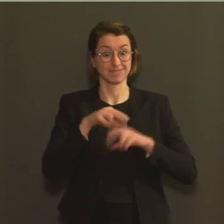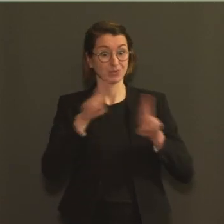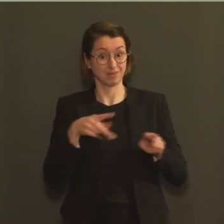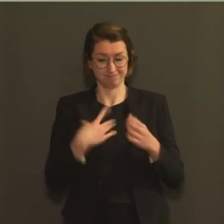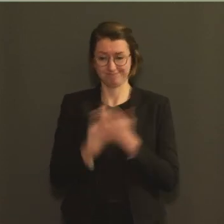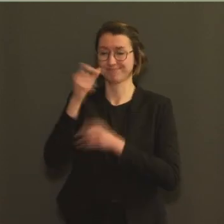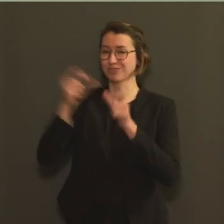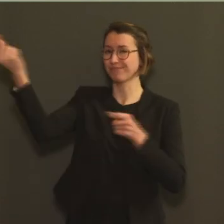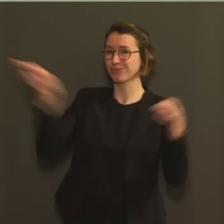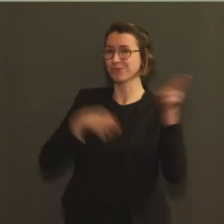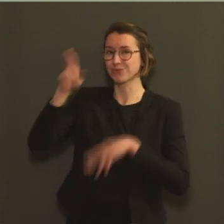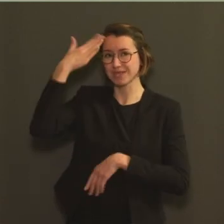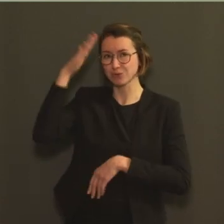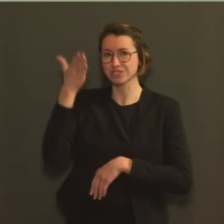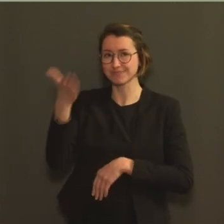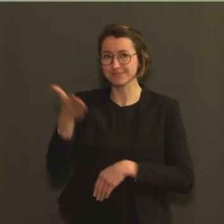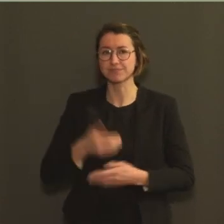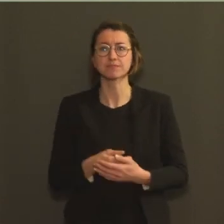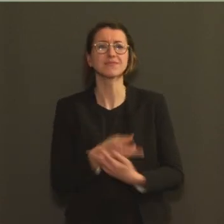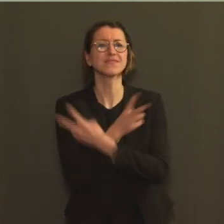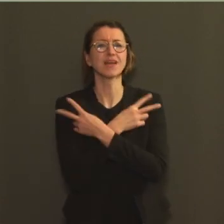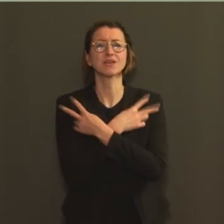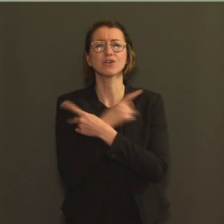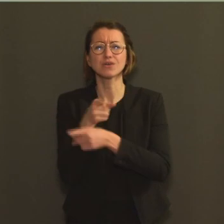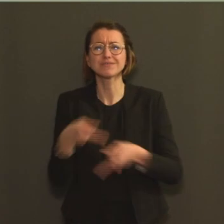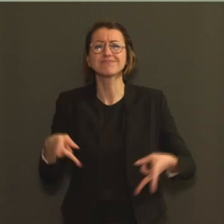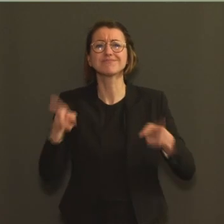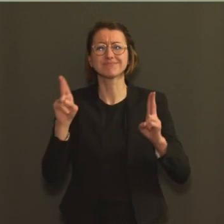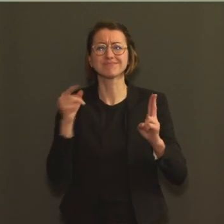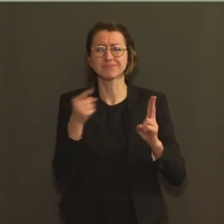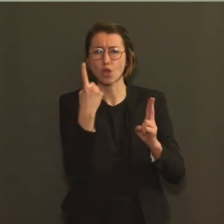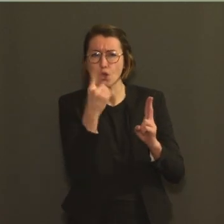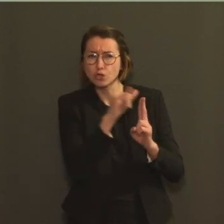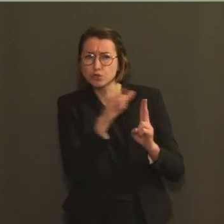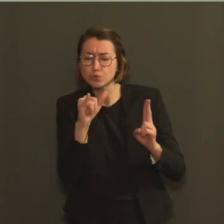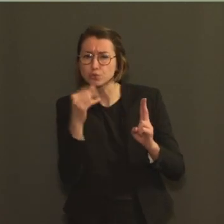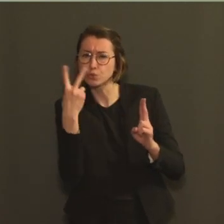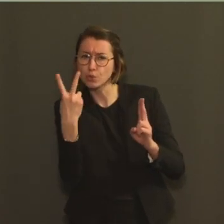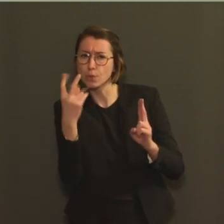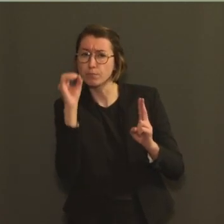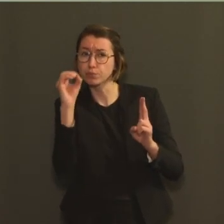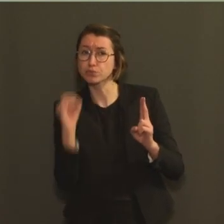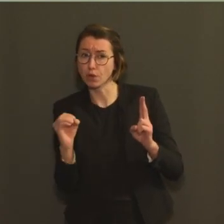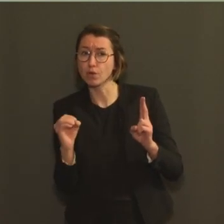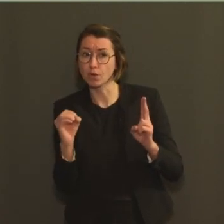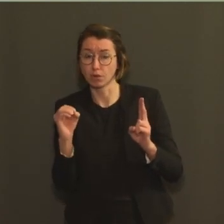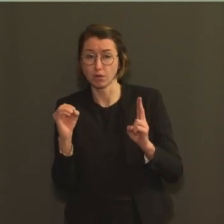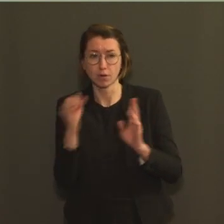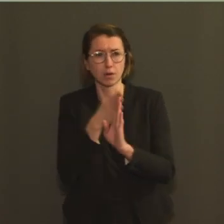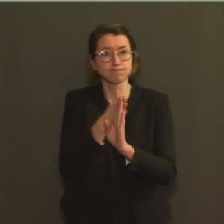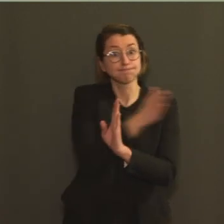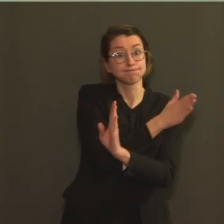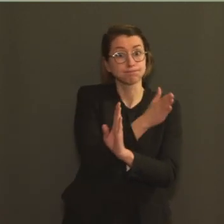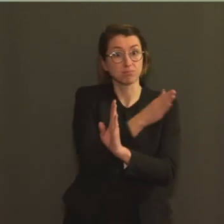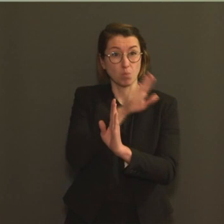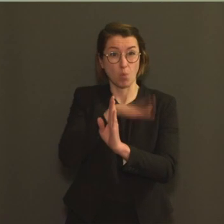durant les 15 jours en question, c'était 1 à 2% et c'était moins de 1% pendant les semaines qui ont précédé ces